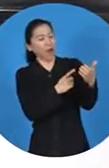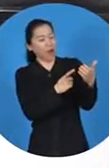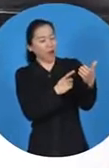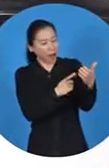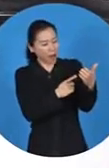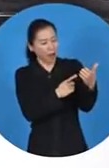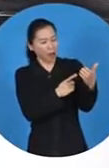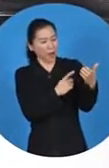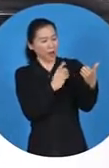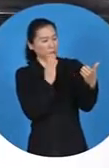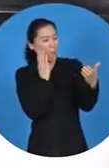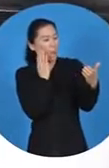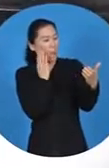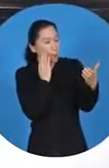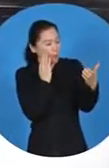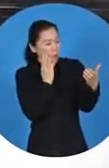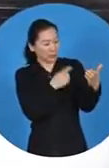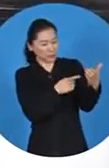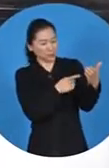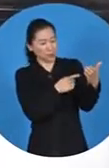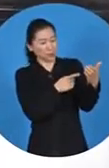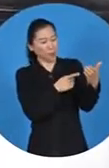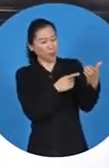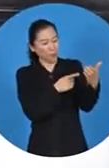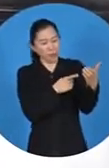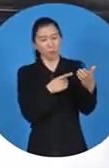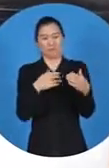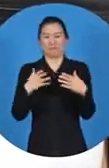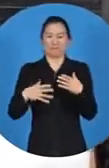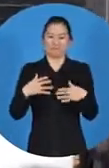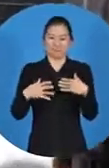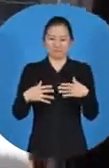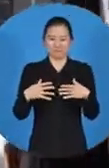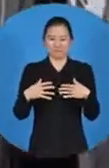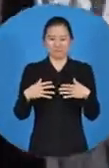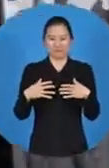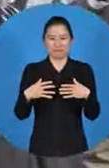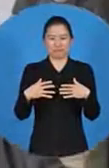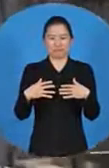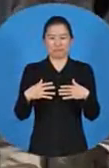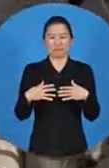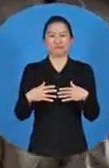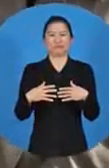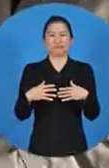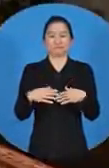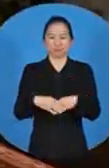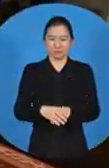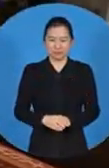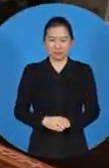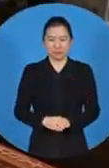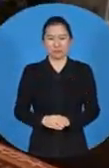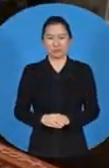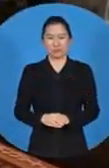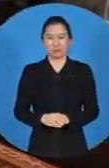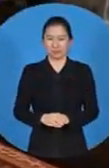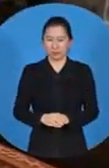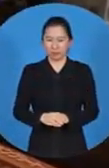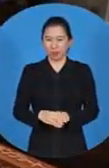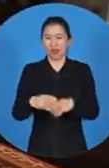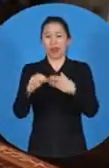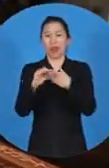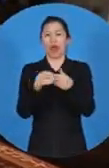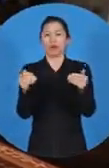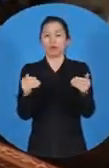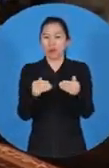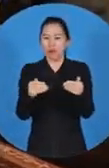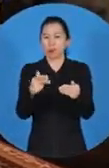翌日見ると違うメニューが出てきて、あ、これ美味しそうだなって、また新しい発見があるので、すごく嬉しいです。 店舗では現